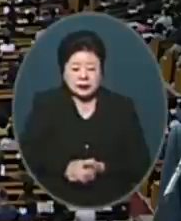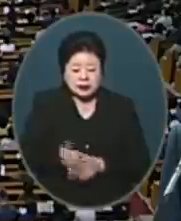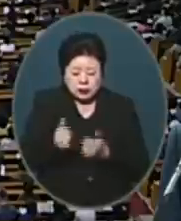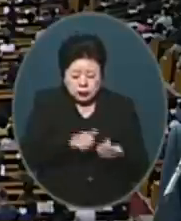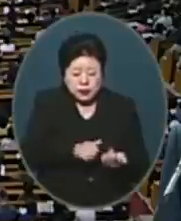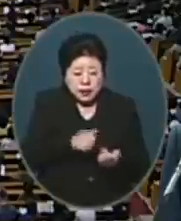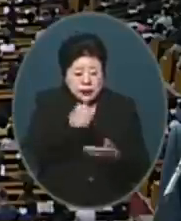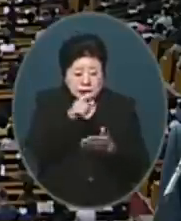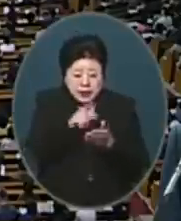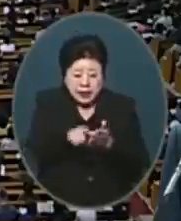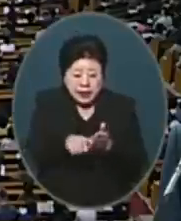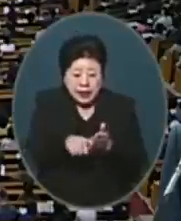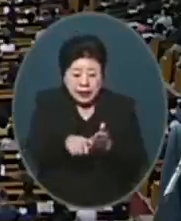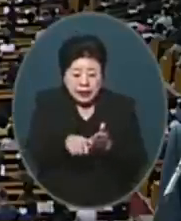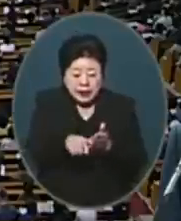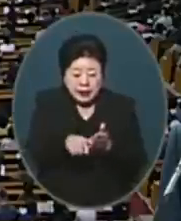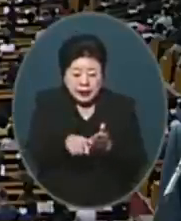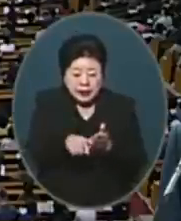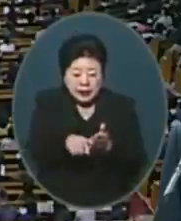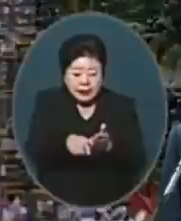운명하실 때